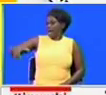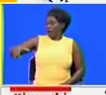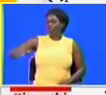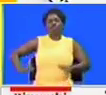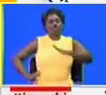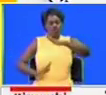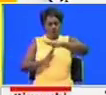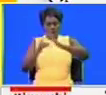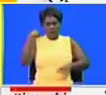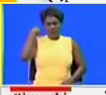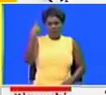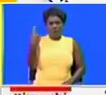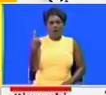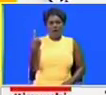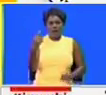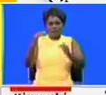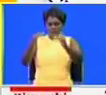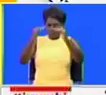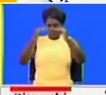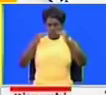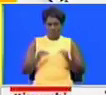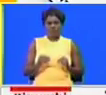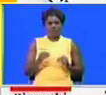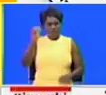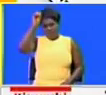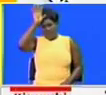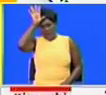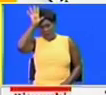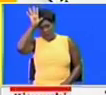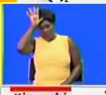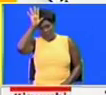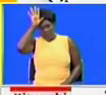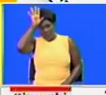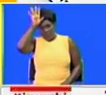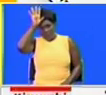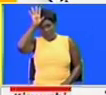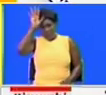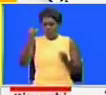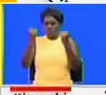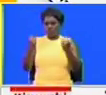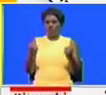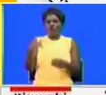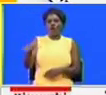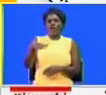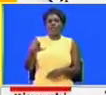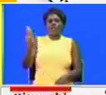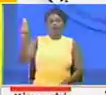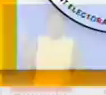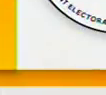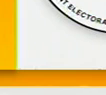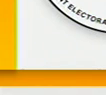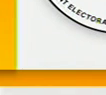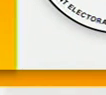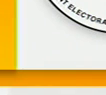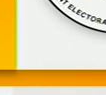kura milioni 2.2, ikifuatwa na kaunti ya Kiambu inayofahamika kuwa ngome kuu ya Rais Uhuru Kenyatta iliyo na